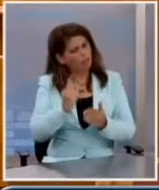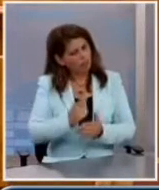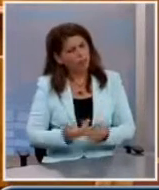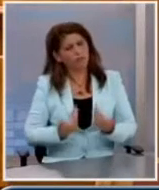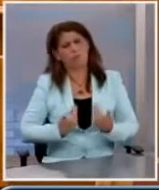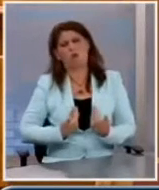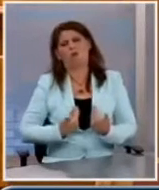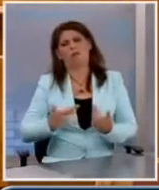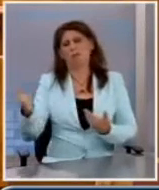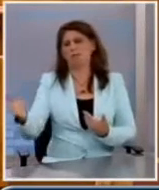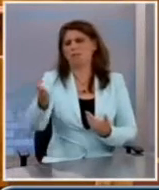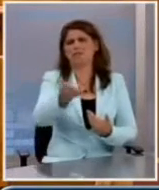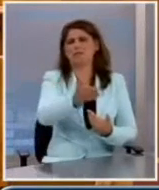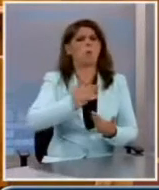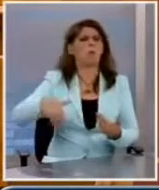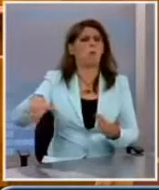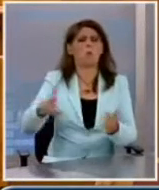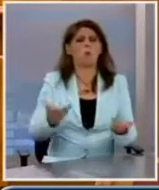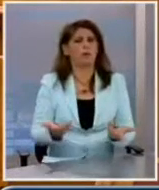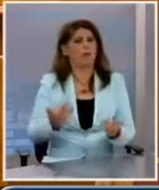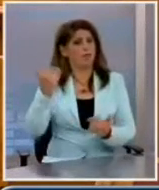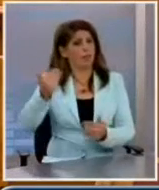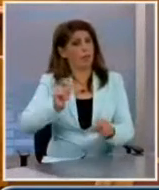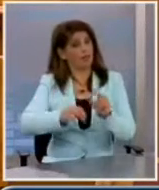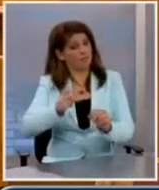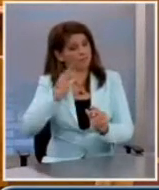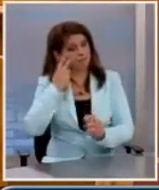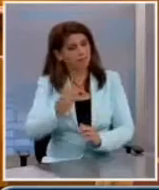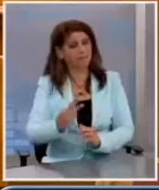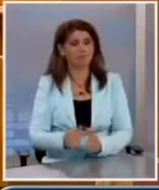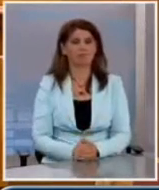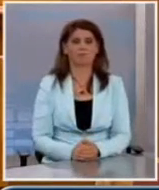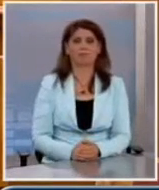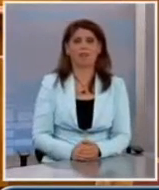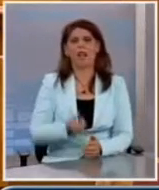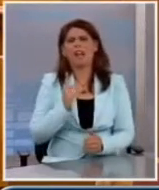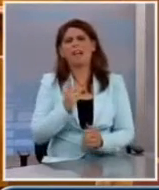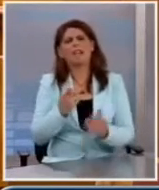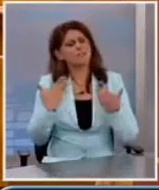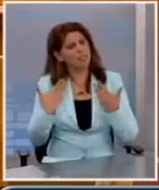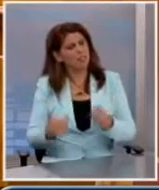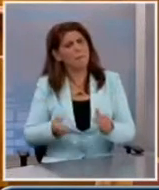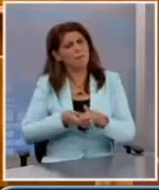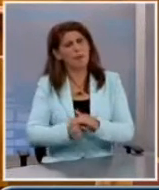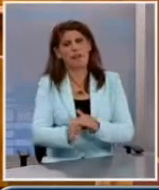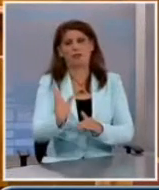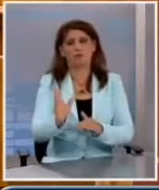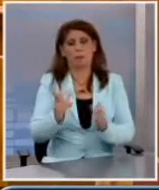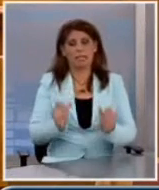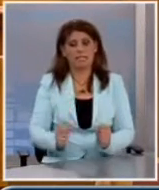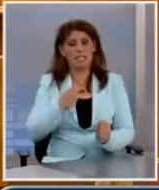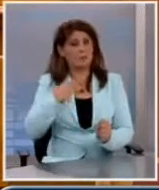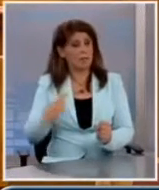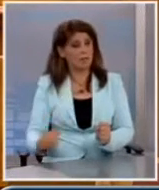οι συμπολιτευόμενοι και οι αντιπολιτευόμενοι. Θα κριθούμε όλοι από τη στάση και τη συμπεριφορά μας.